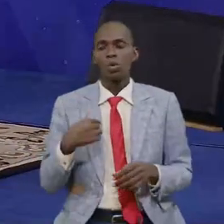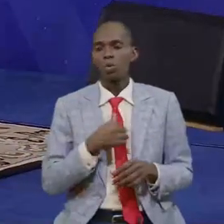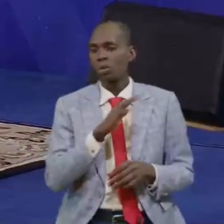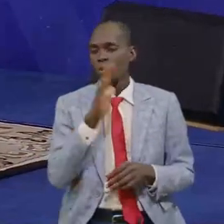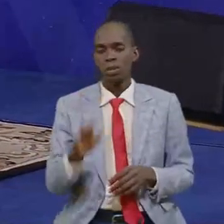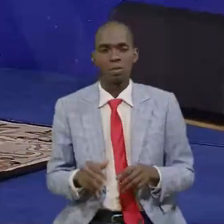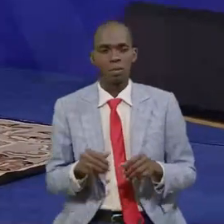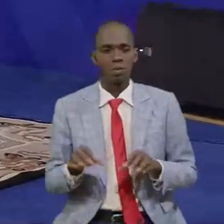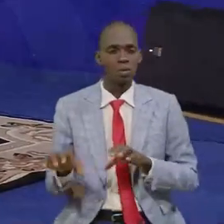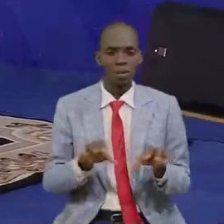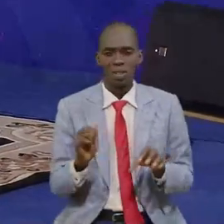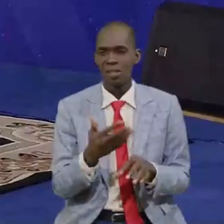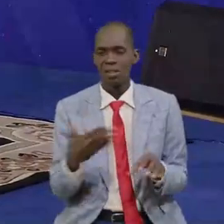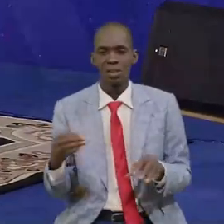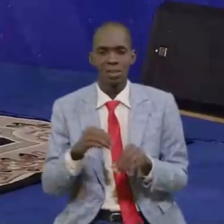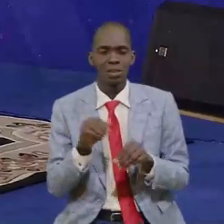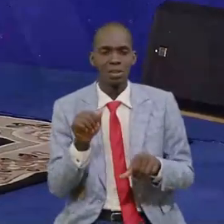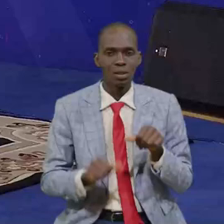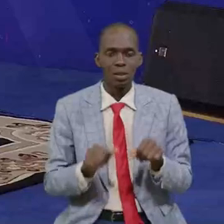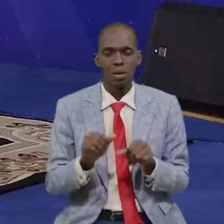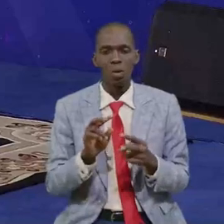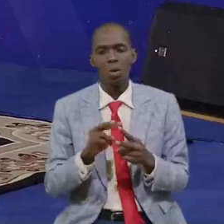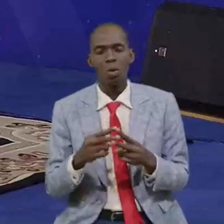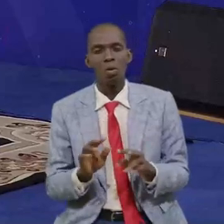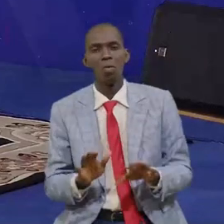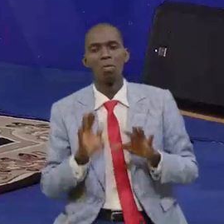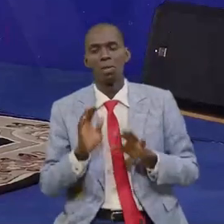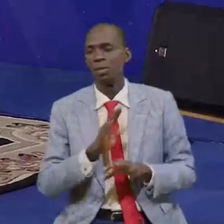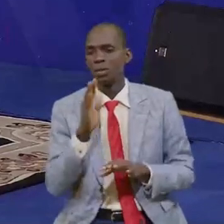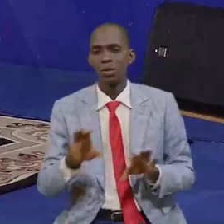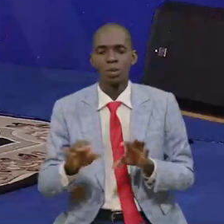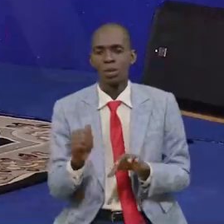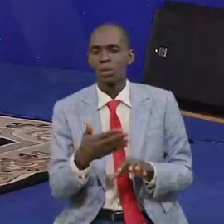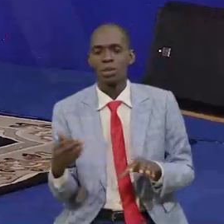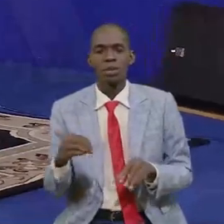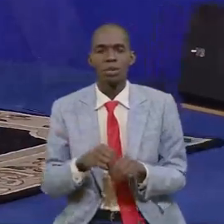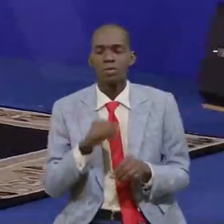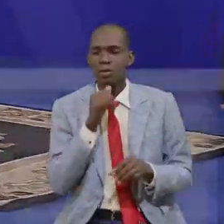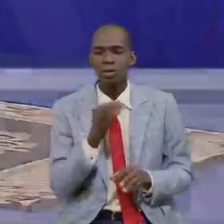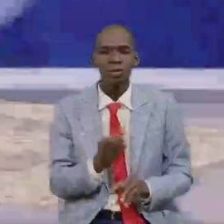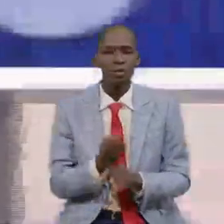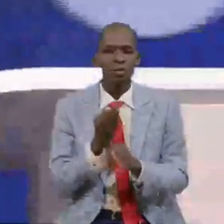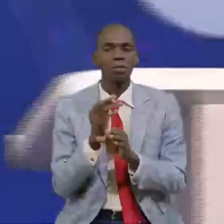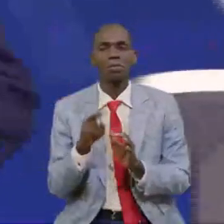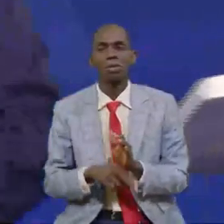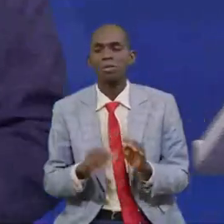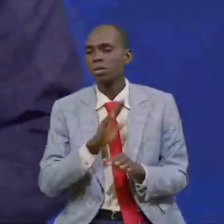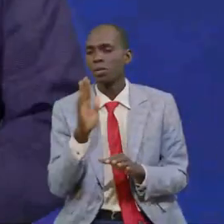prêchons jamais l'incrédulité. Nous n'opérons pas dans la peur. Nous n'opérons pas dans l'infidélité. Nous n'opérons